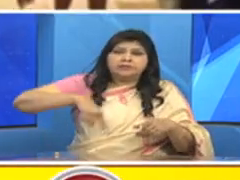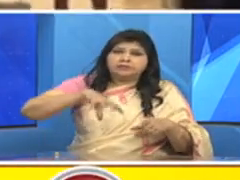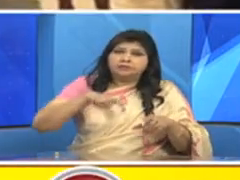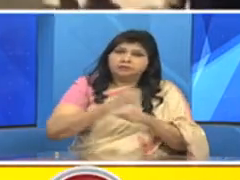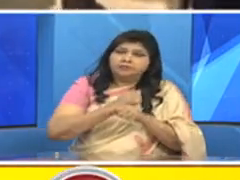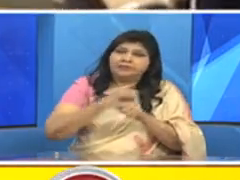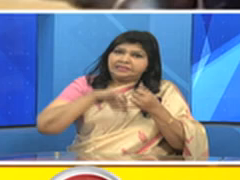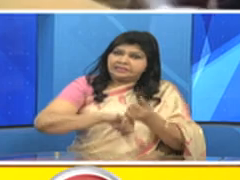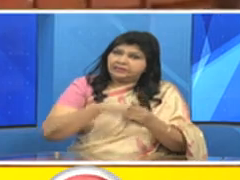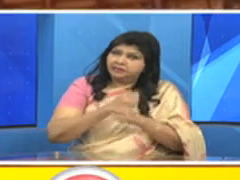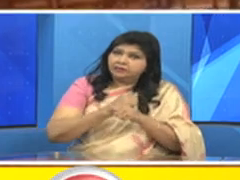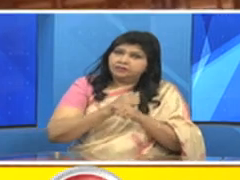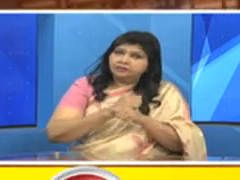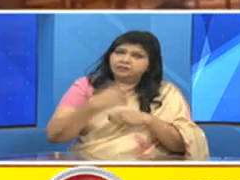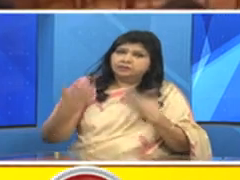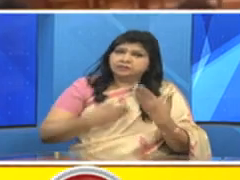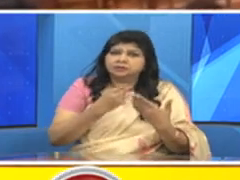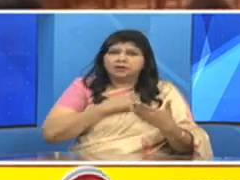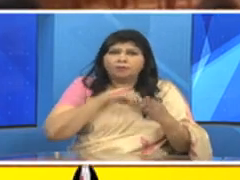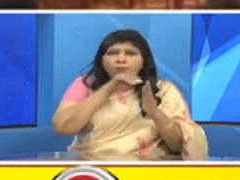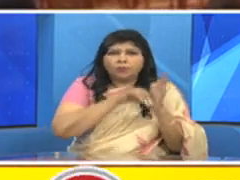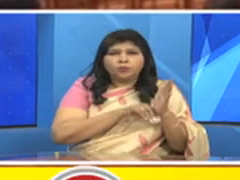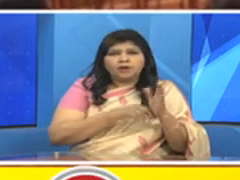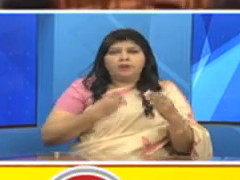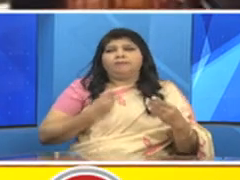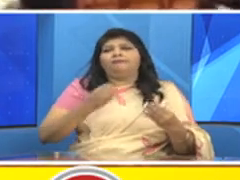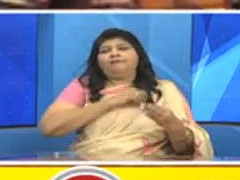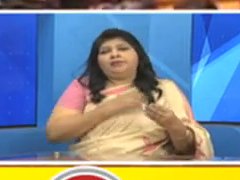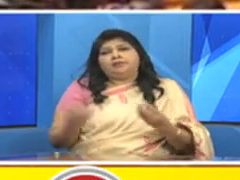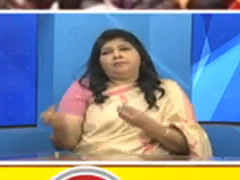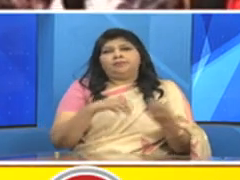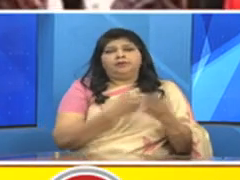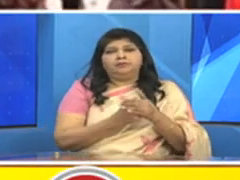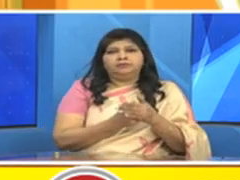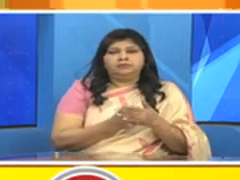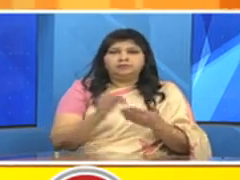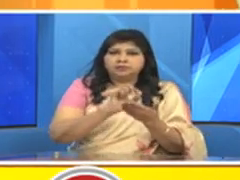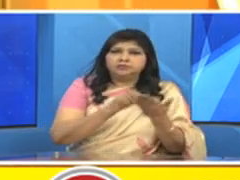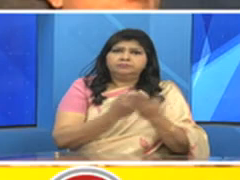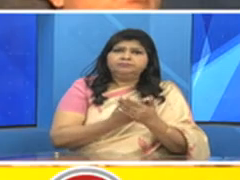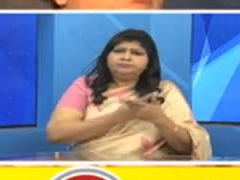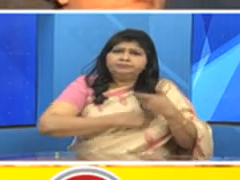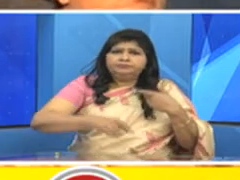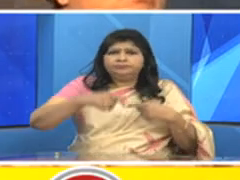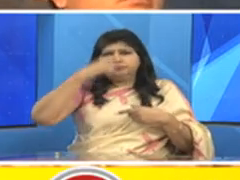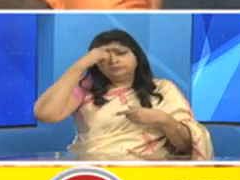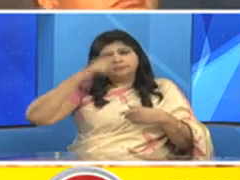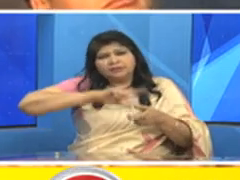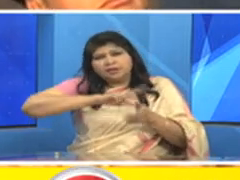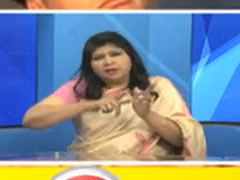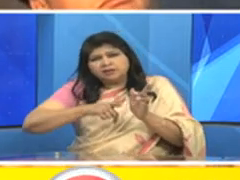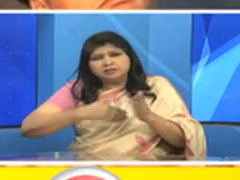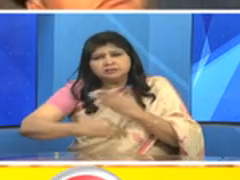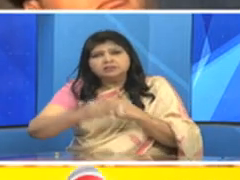राज्य सरकार की जन कल्याणकारी योजनाओं का लाभ उठा सकेंगे। यह समझौता कई वजहों से बहुत खास